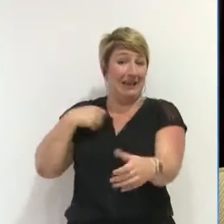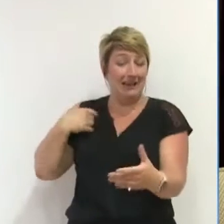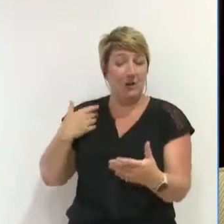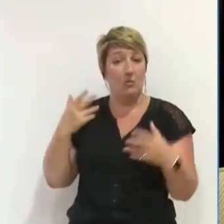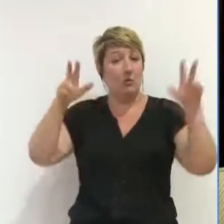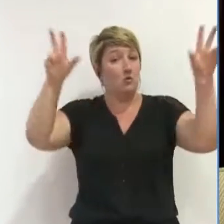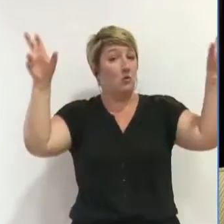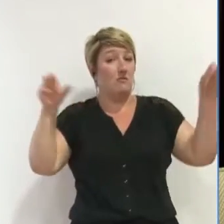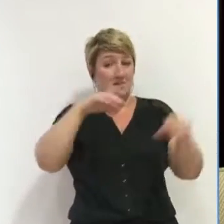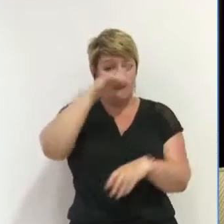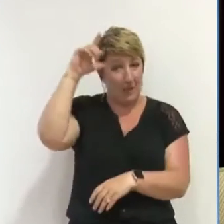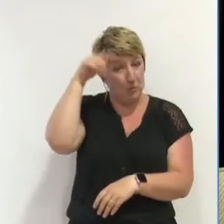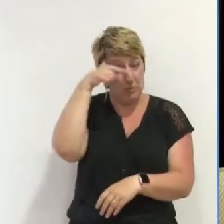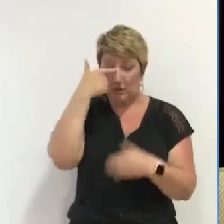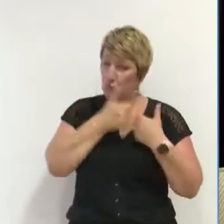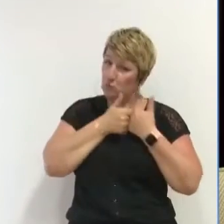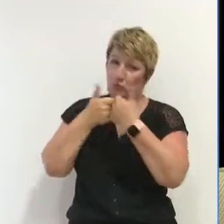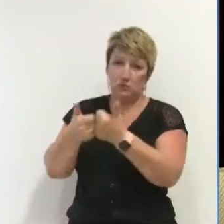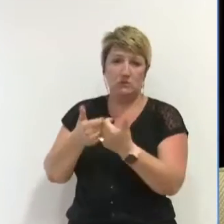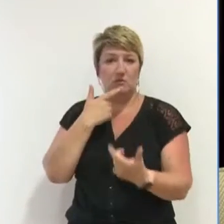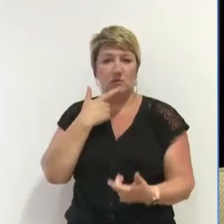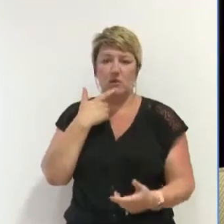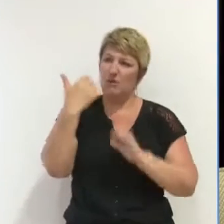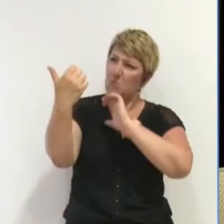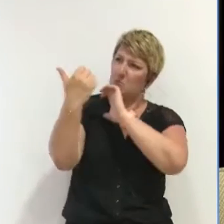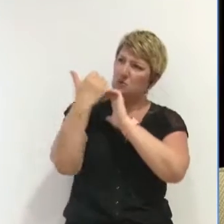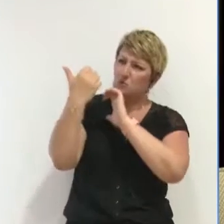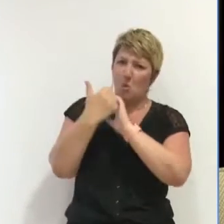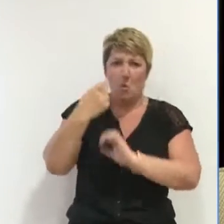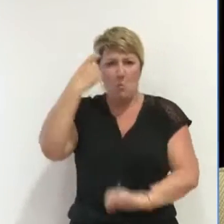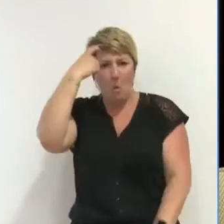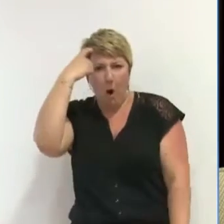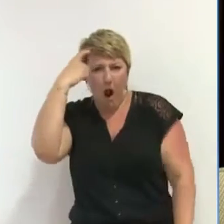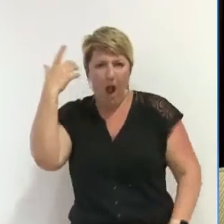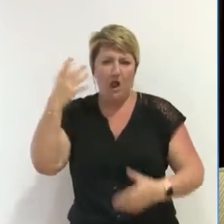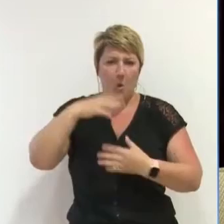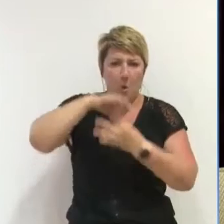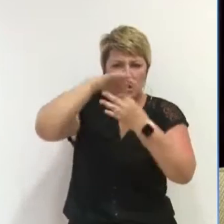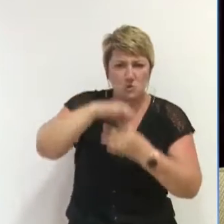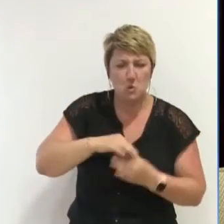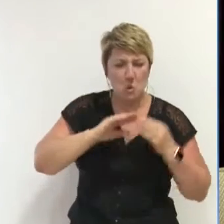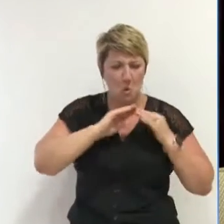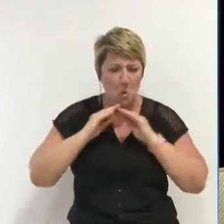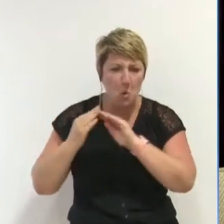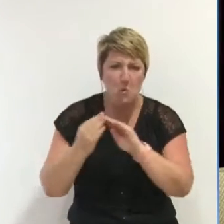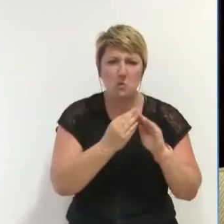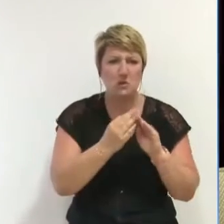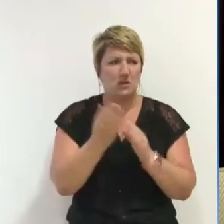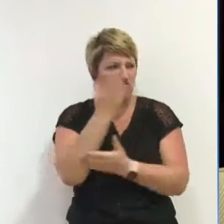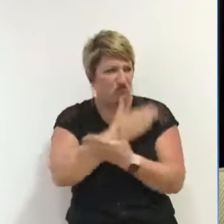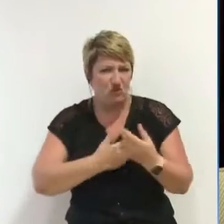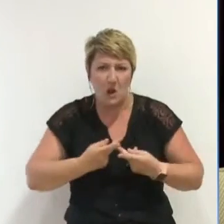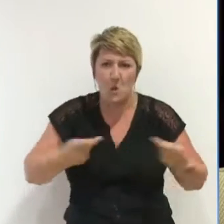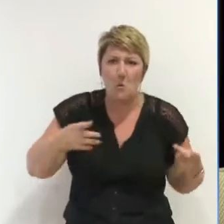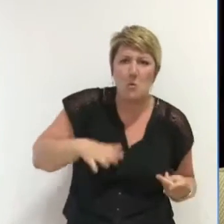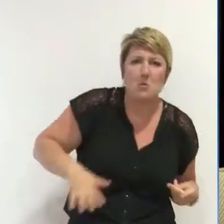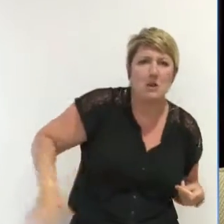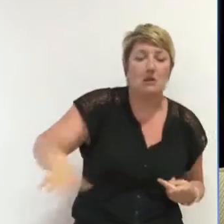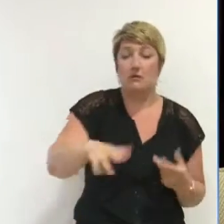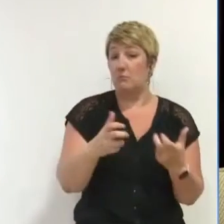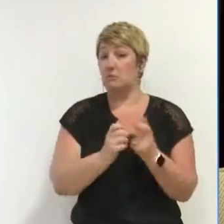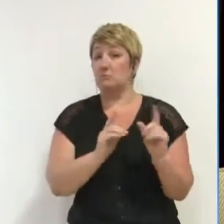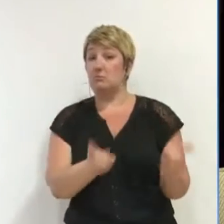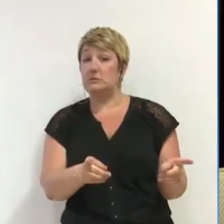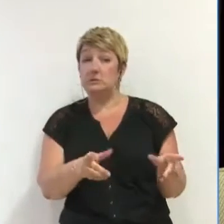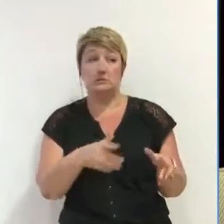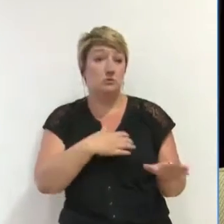d'abord celle de ne pas se voir imposer des pressions morales, religieuses, communautaristes dans les lieux communs, publics, tels que les piscines municipales